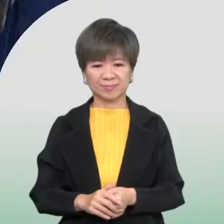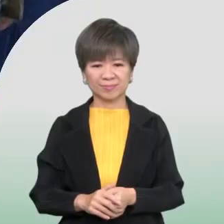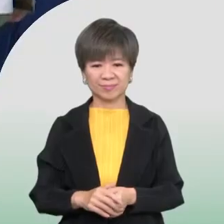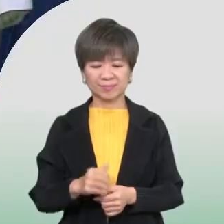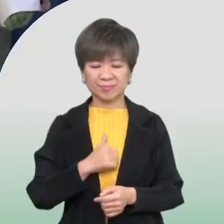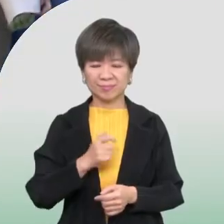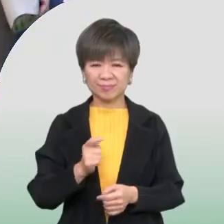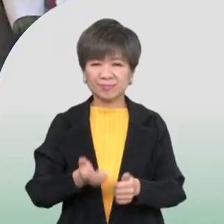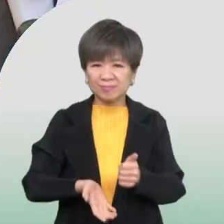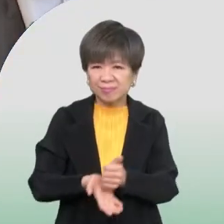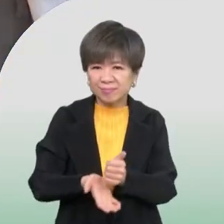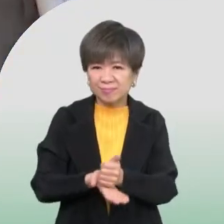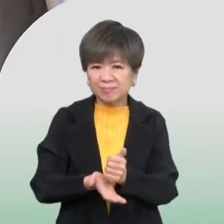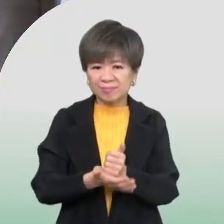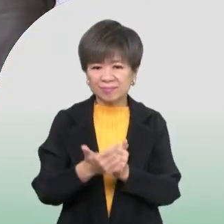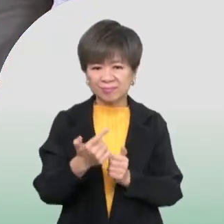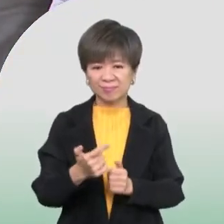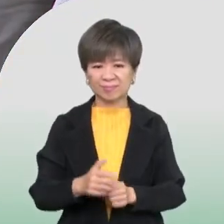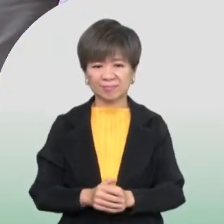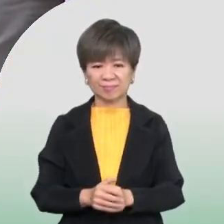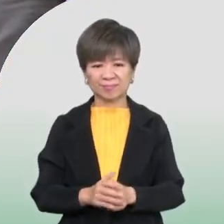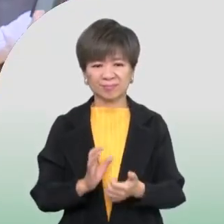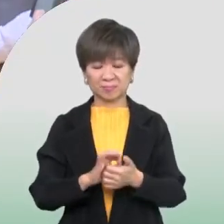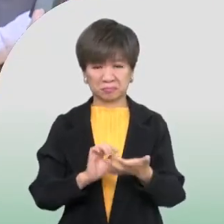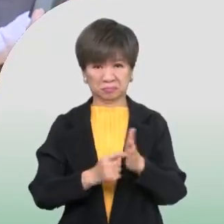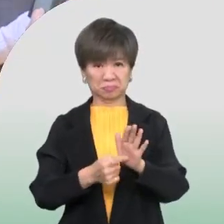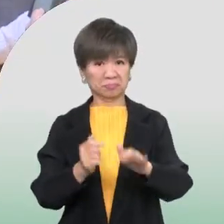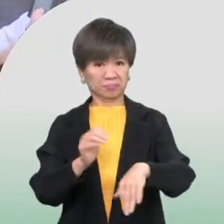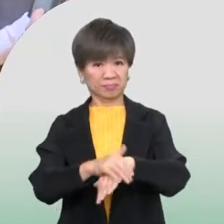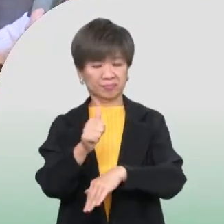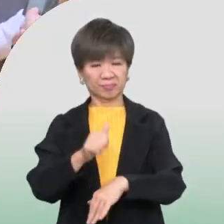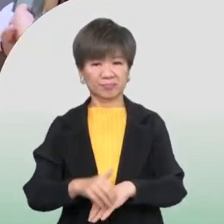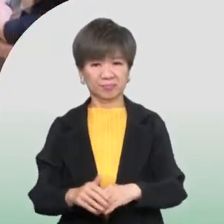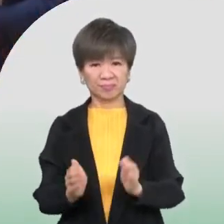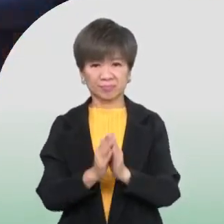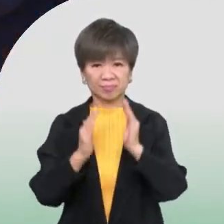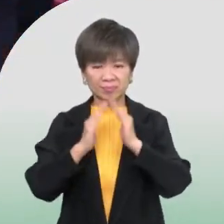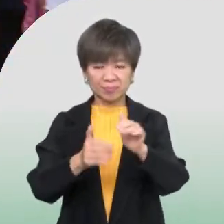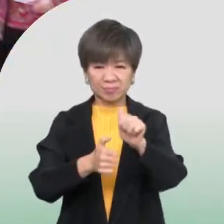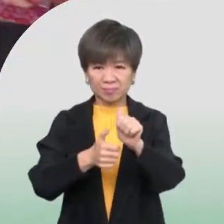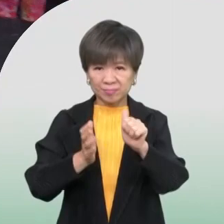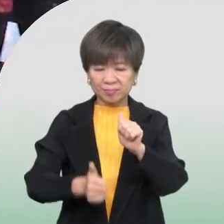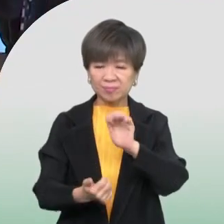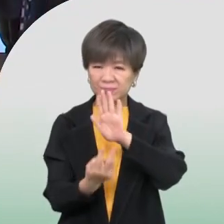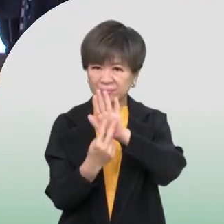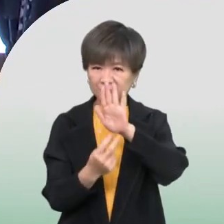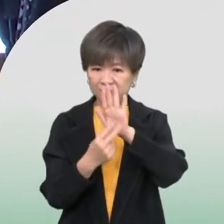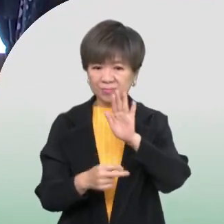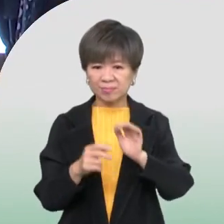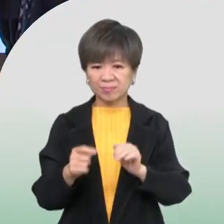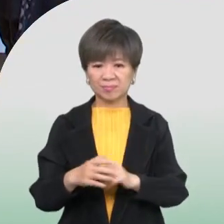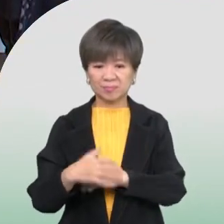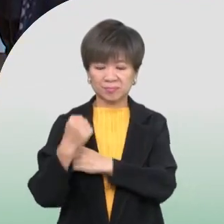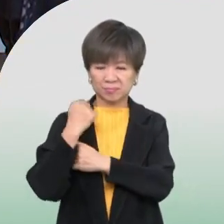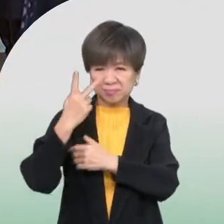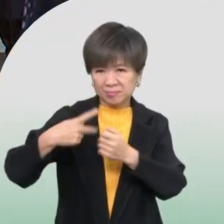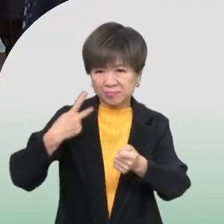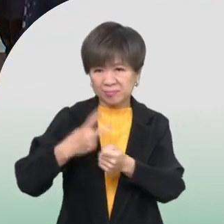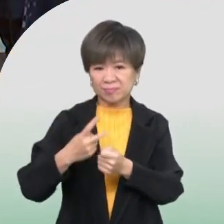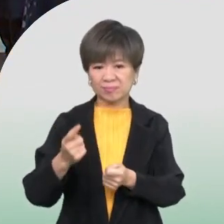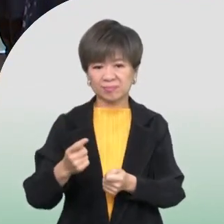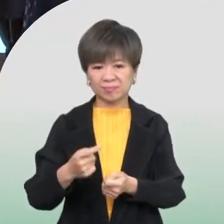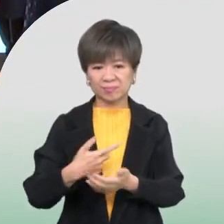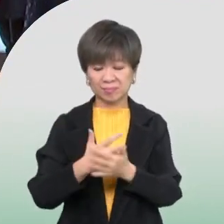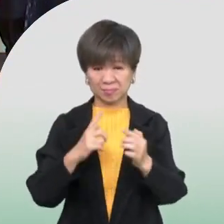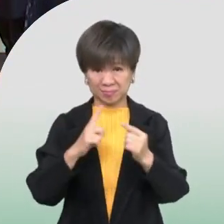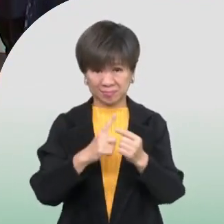鼓励啊，不然就有表现的机会。 桃园市副市长苏尊平讲，三万嘅两年，用一个艺术家一